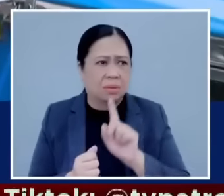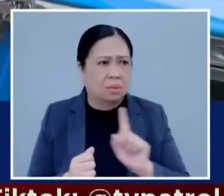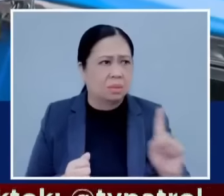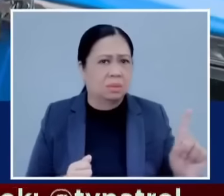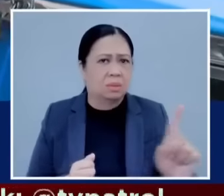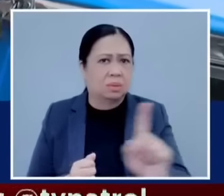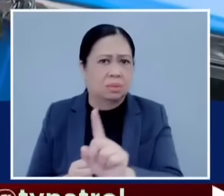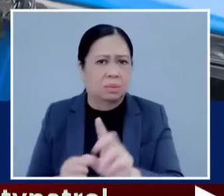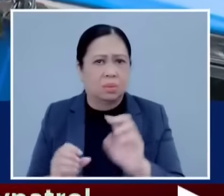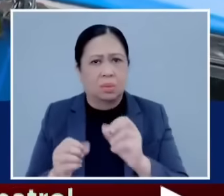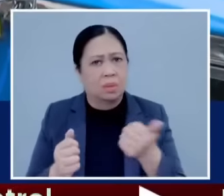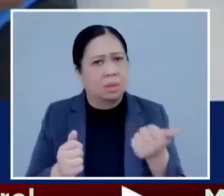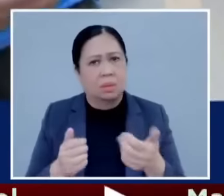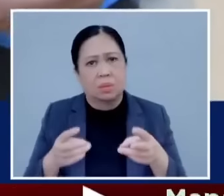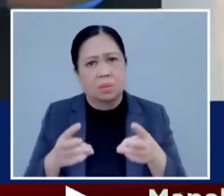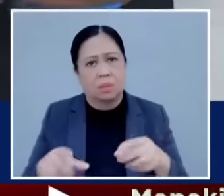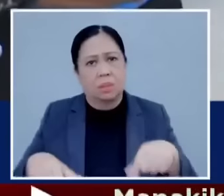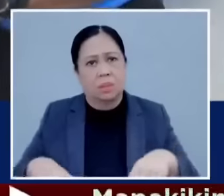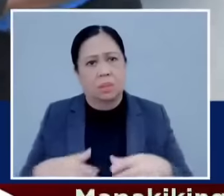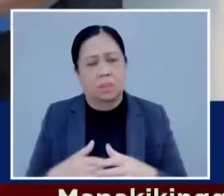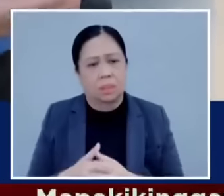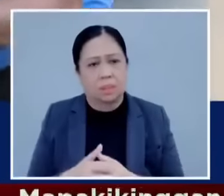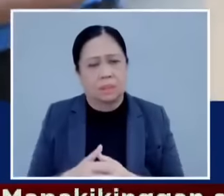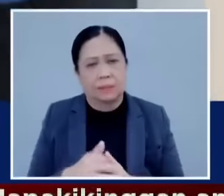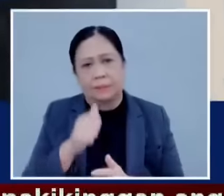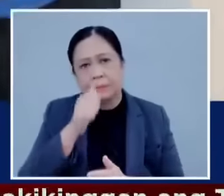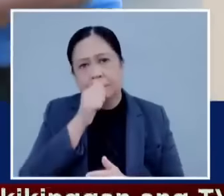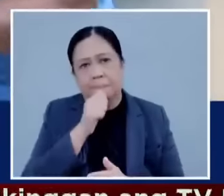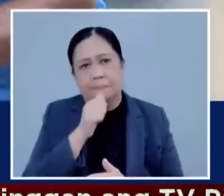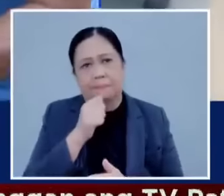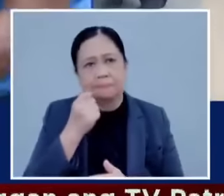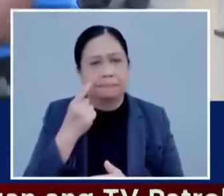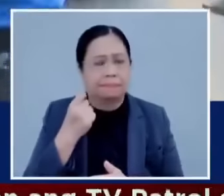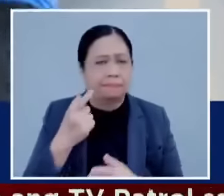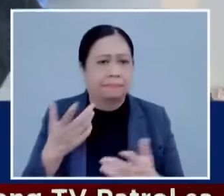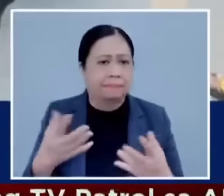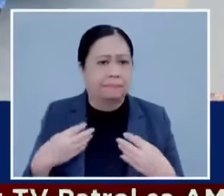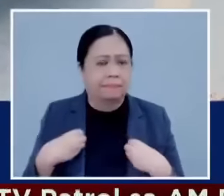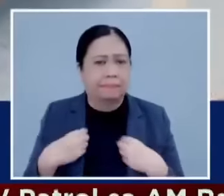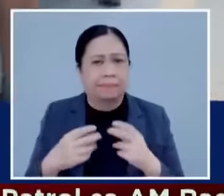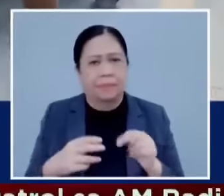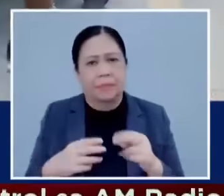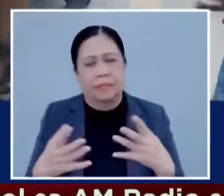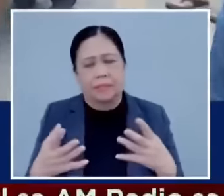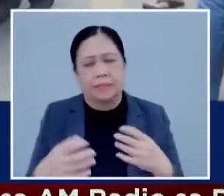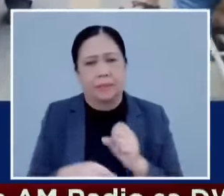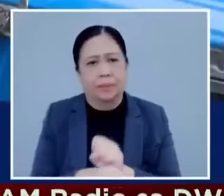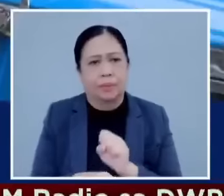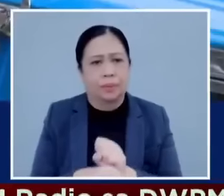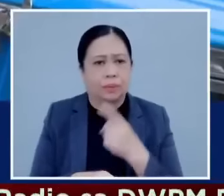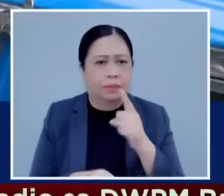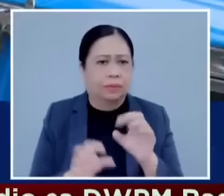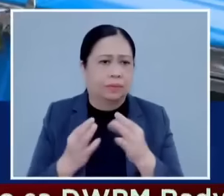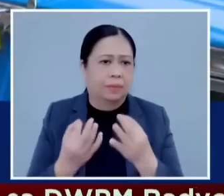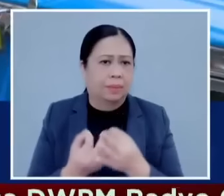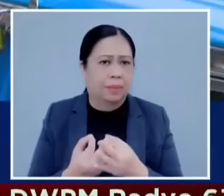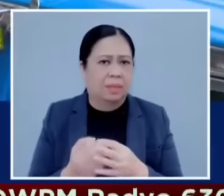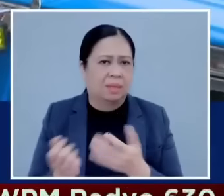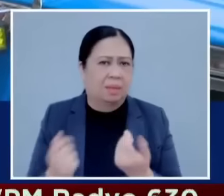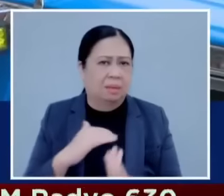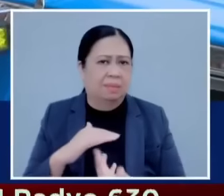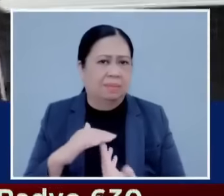namang alternatibong daan dito. Iniintindi na lang din po namin sa ngayon. Kailangan kaming kumayod eh. Para sa pamilya eh. Mahina po ang